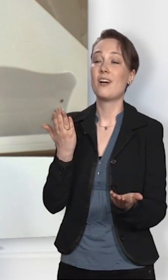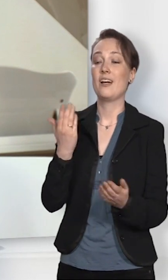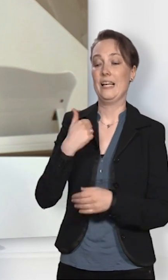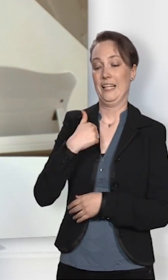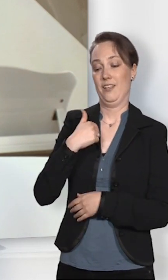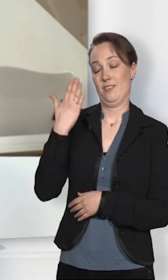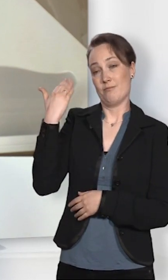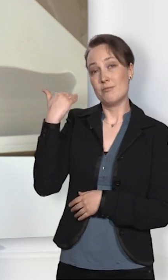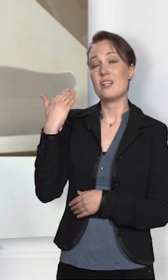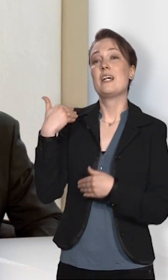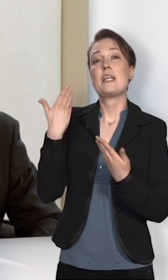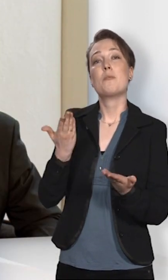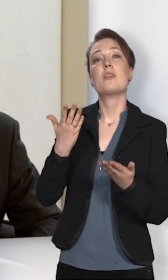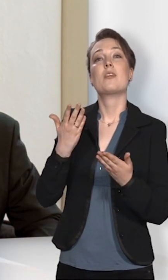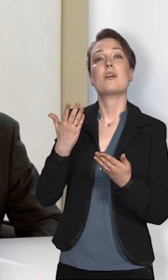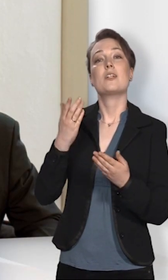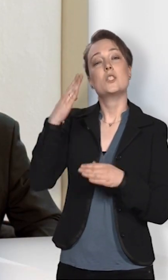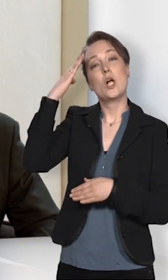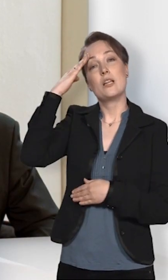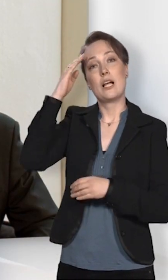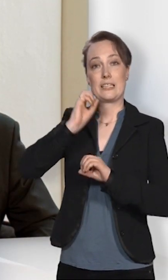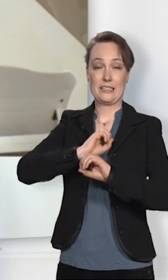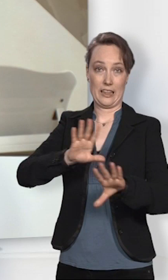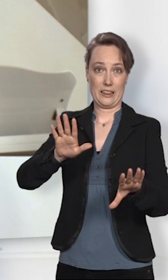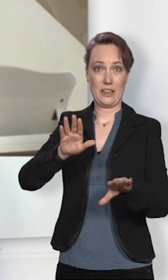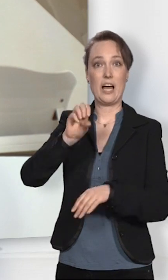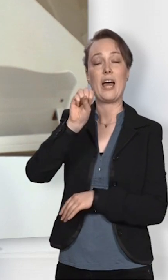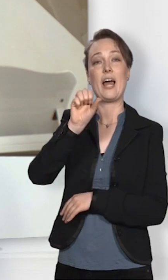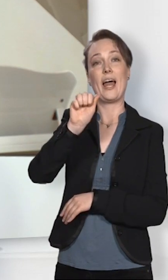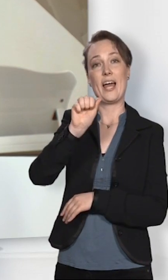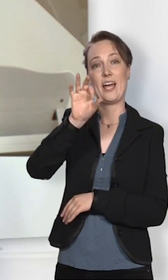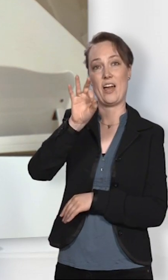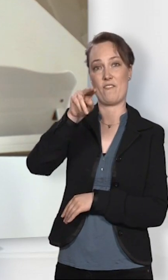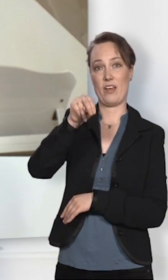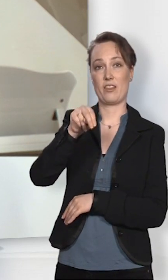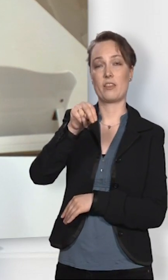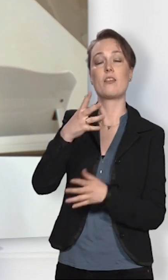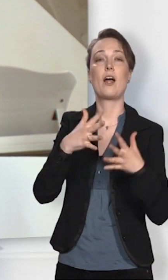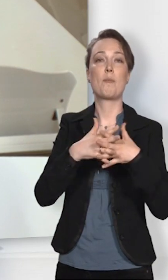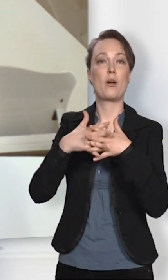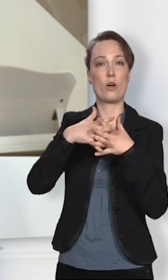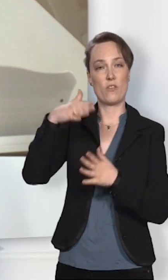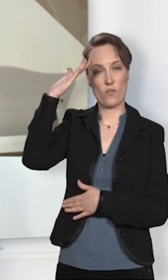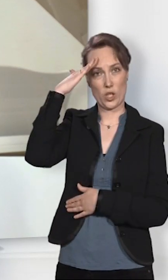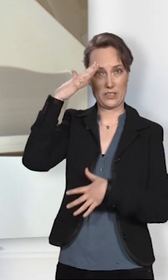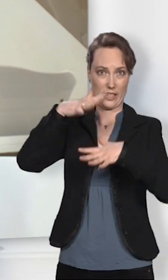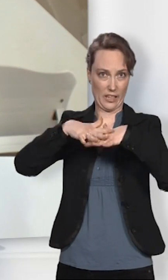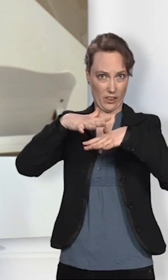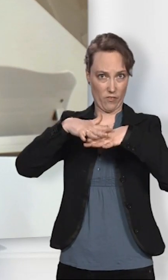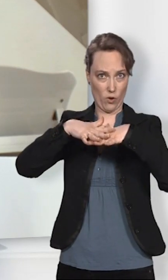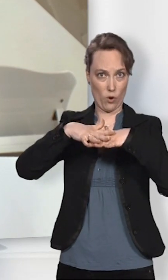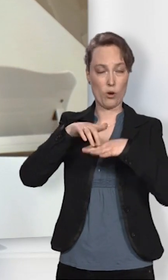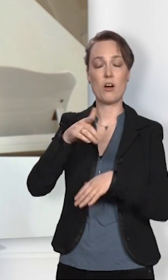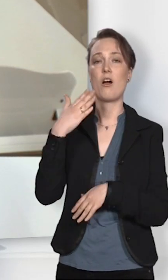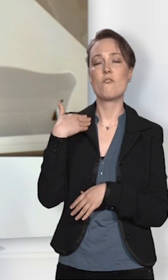der hieß AFN, American Forces Network. Und auf diesem Soldatensender gab es eine Sendung, die hieß Sounds